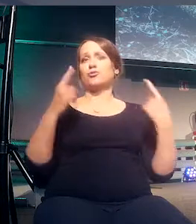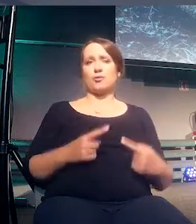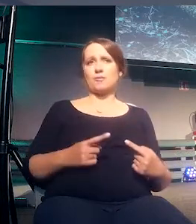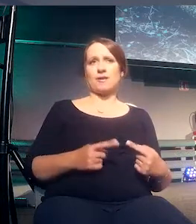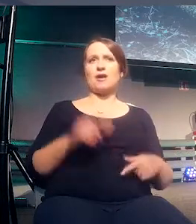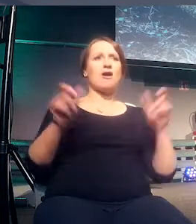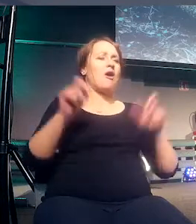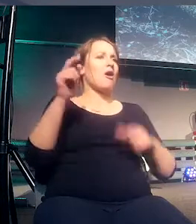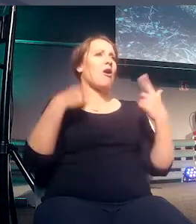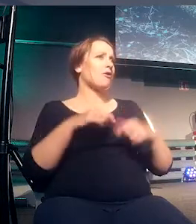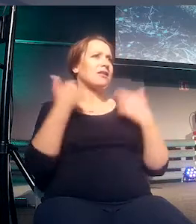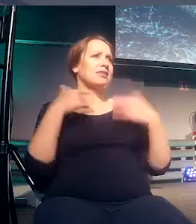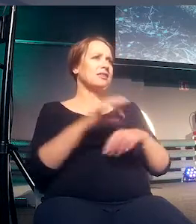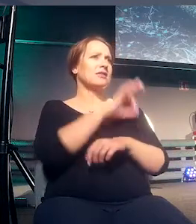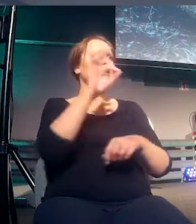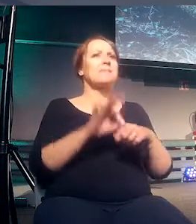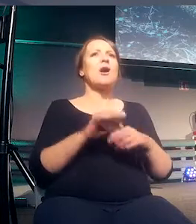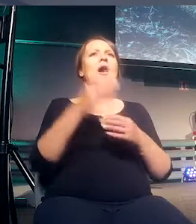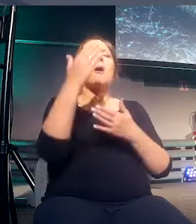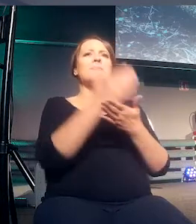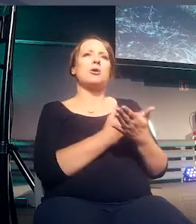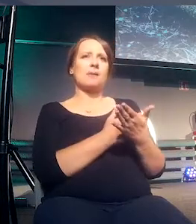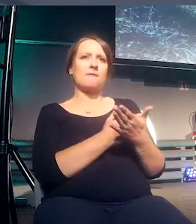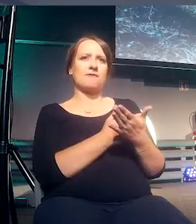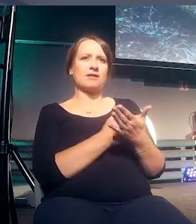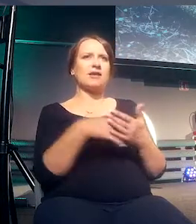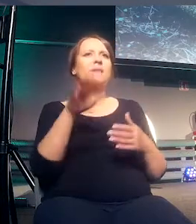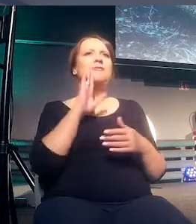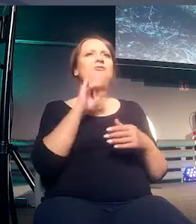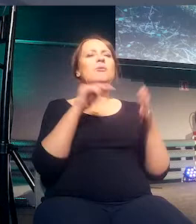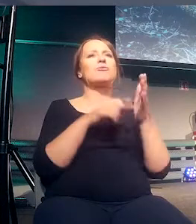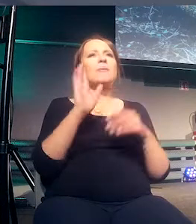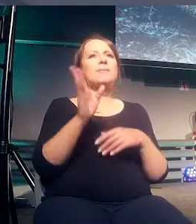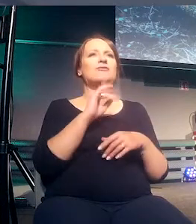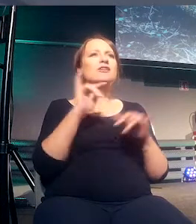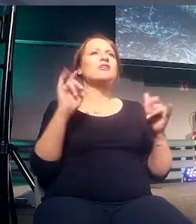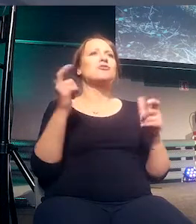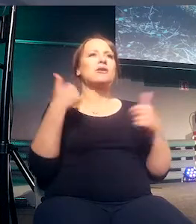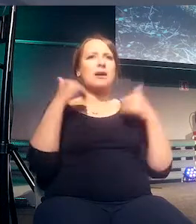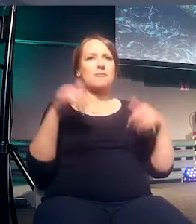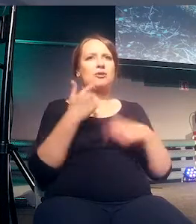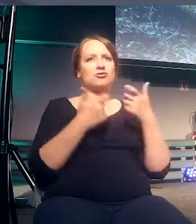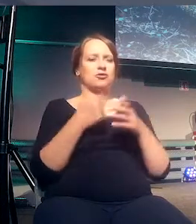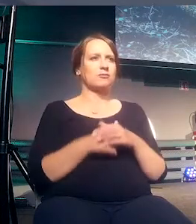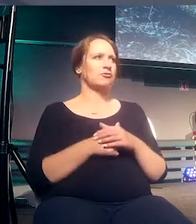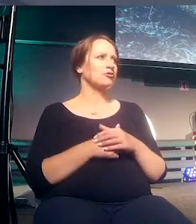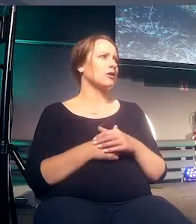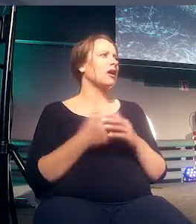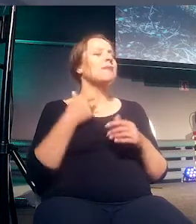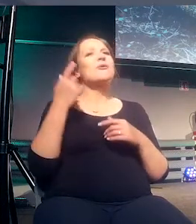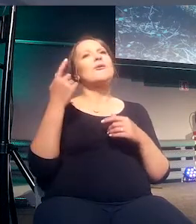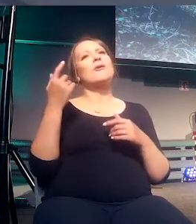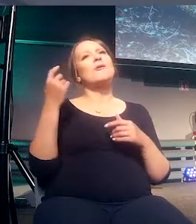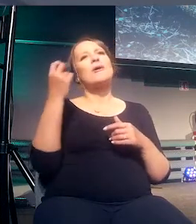chce zajmować się projektowaniem oprogramowania. No i prawdopodobnie to jest coś, czym ja mogę się zająć, bo mój poziom